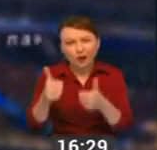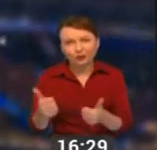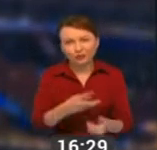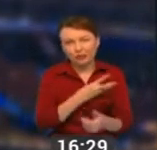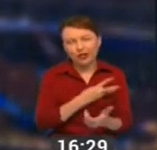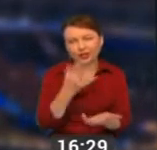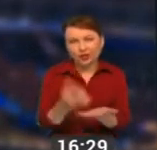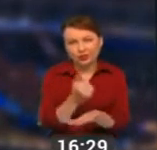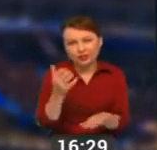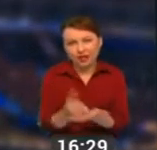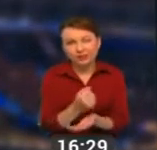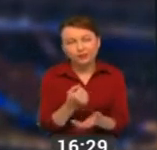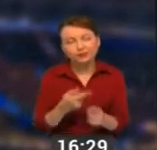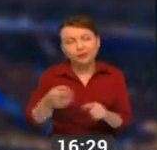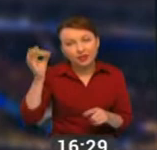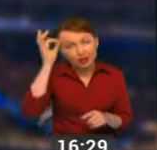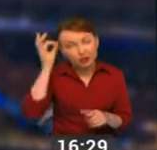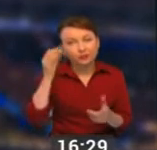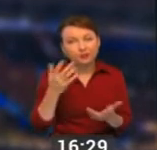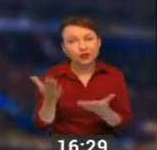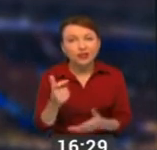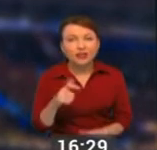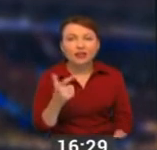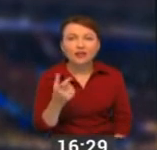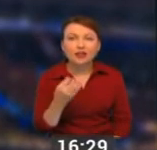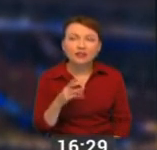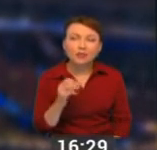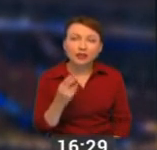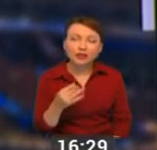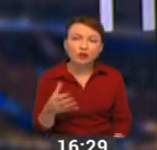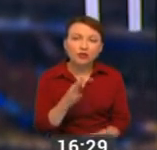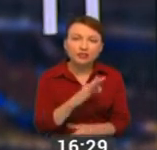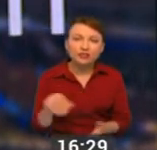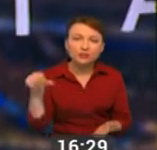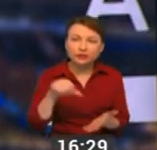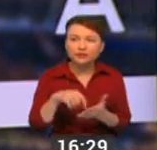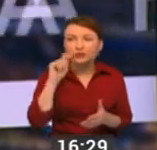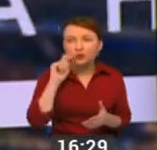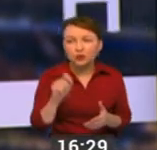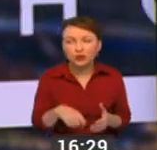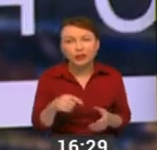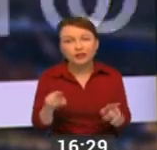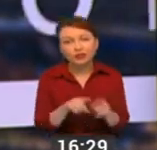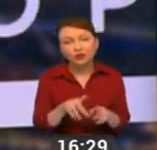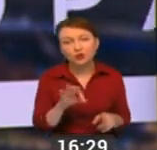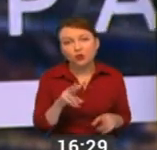досягнень здобути. Нагадуємо, Євгенія Макеєва, офіційний представник від України на іграх кочівників, і також